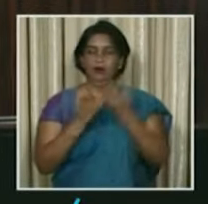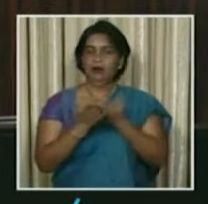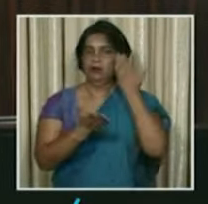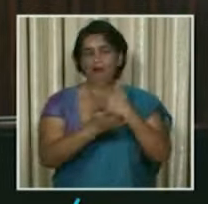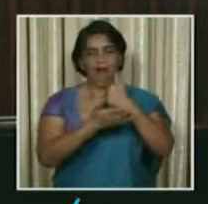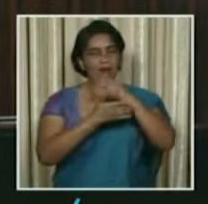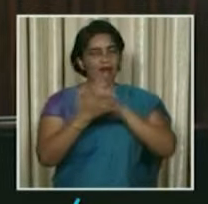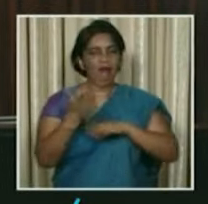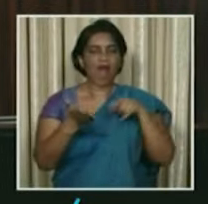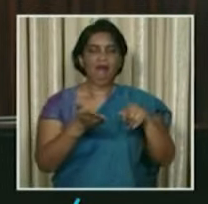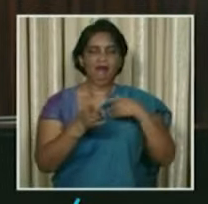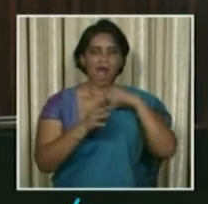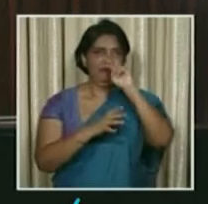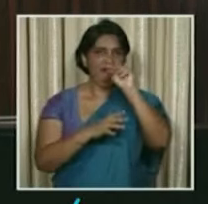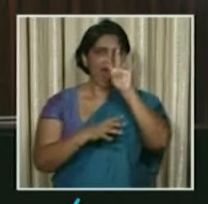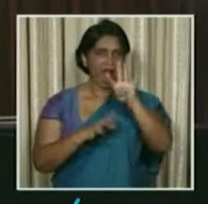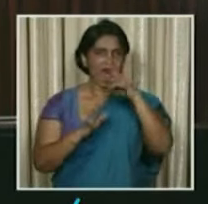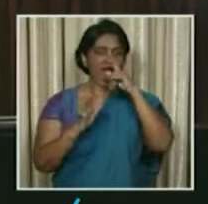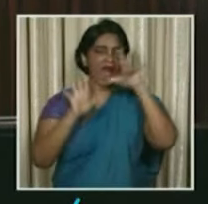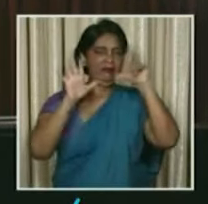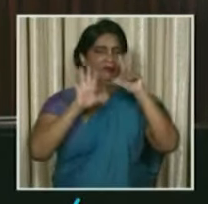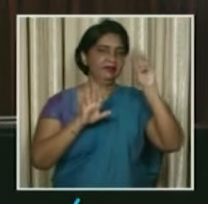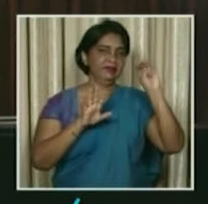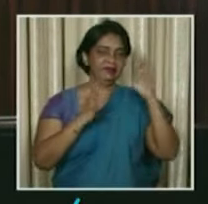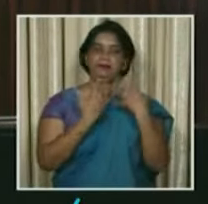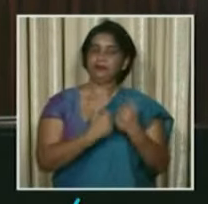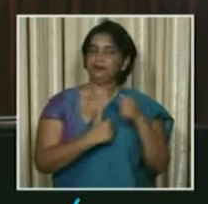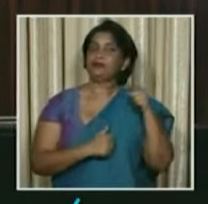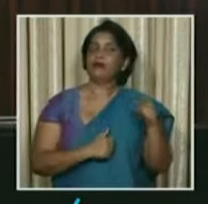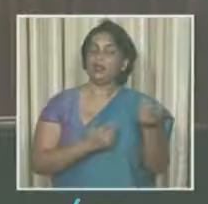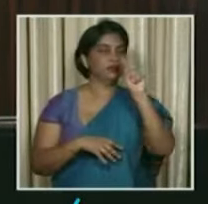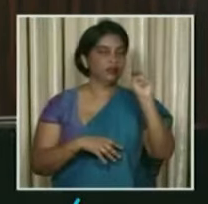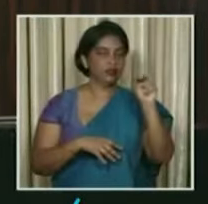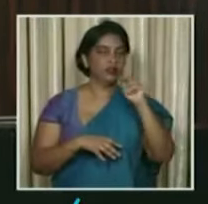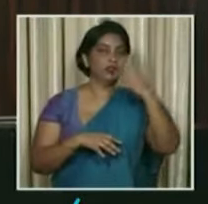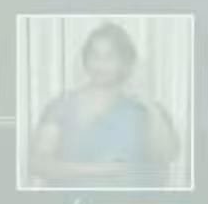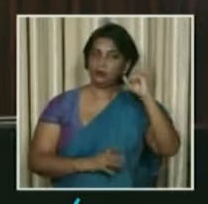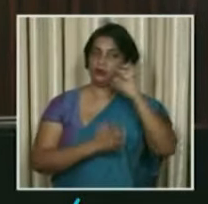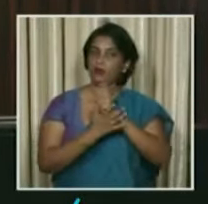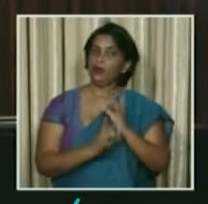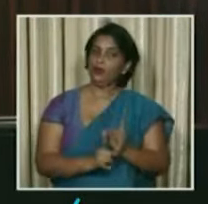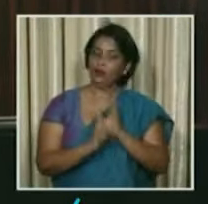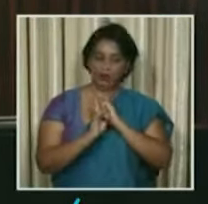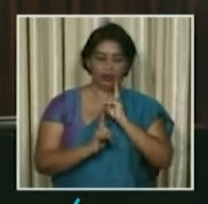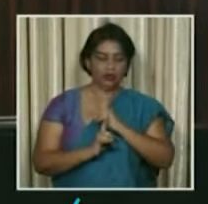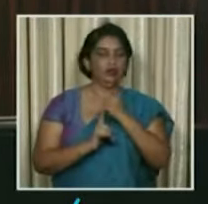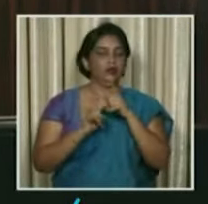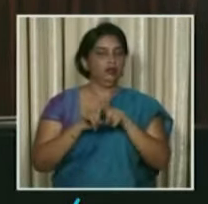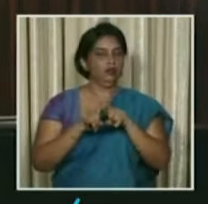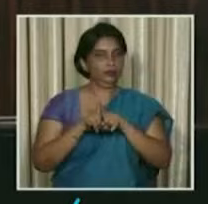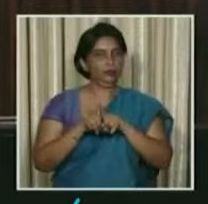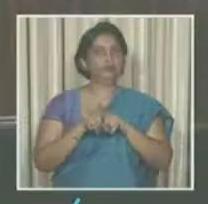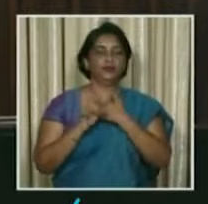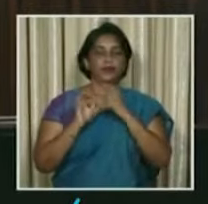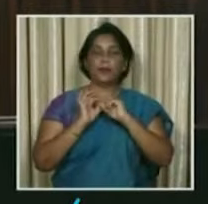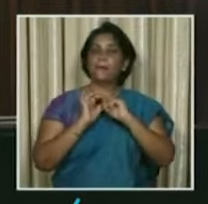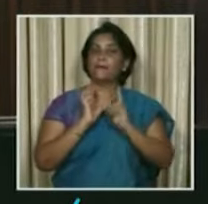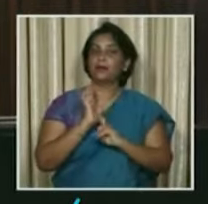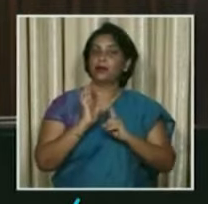වන පෙත්සමක් 20/24/7 දෙවන දින ලැබුණු අතර තවත් පෙත්සමක පිටපතක් මා වෙත ලැබී ඇති. ආගමන නැමැති පනත් කෙටුම්පත්